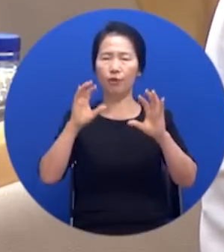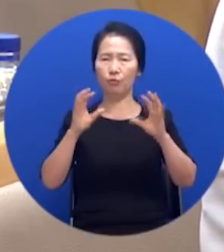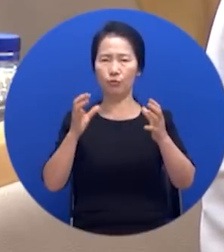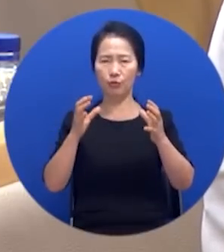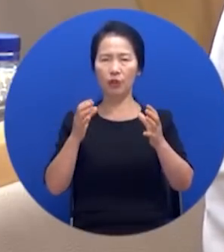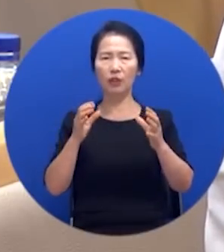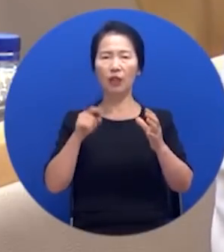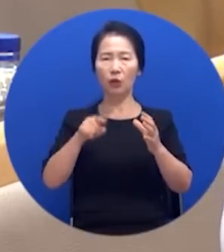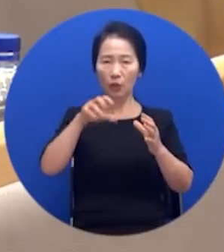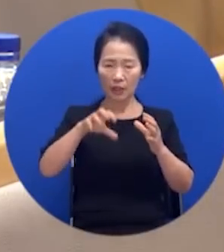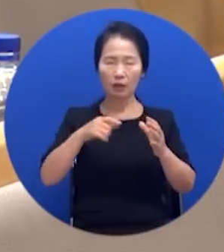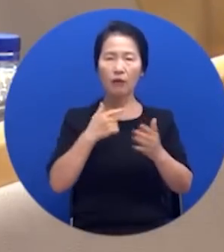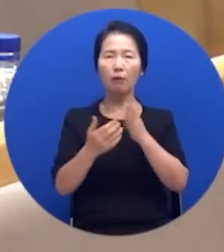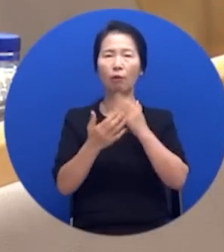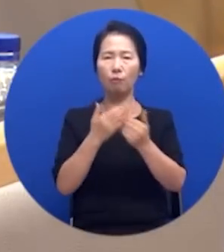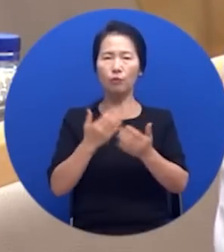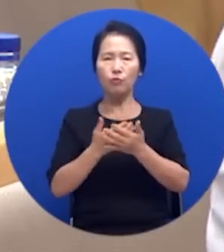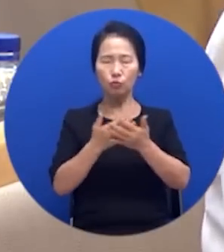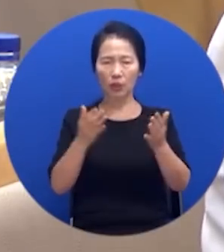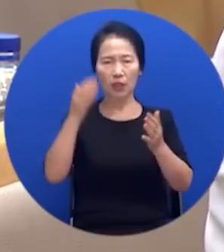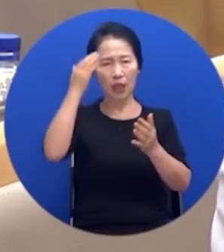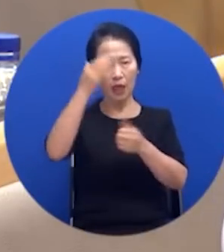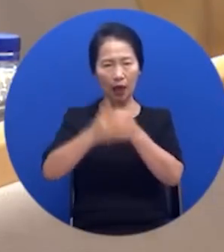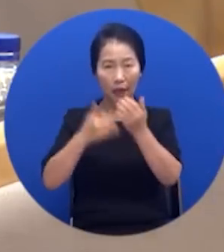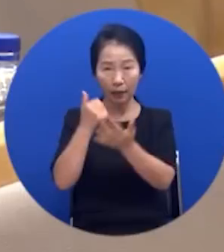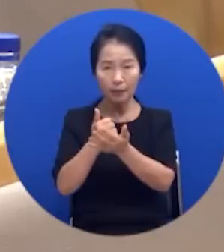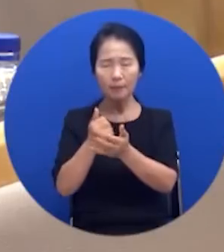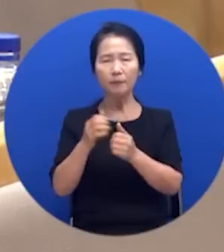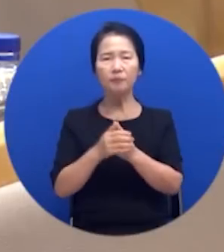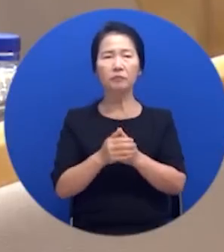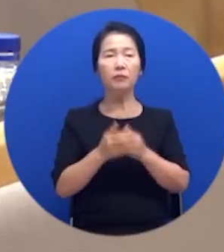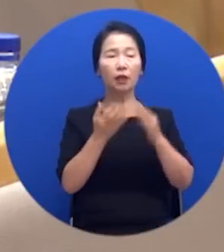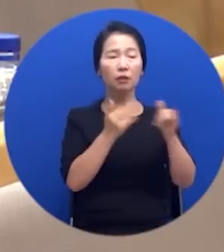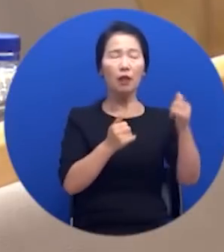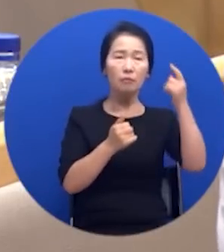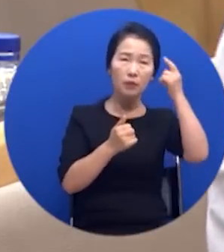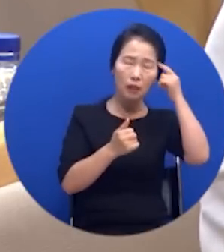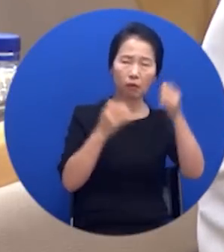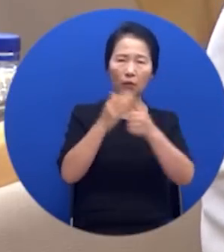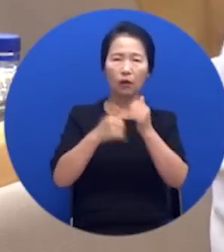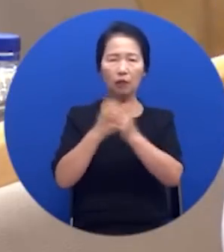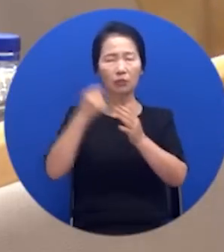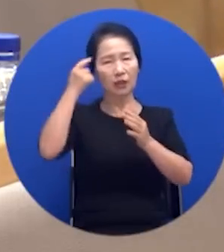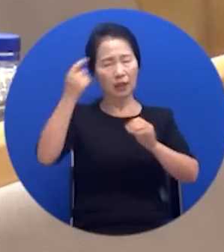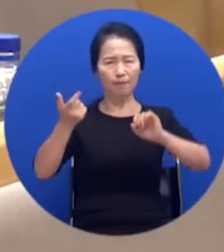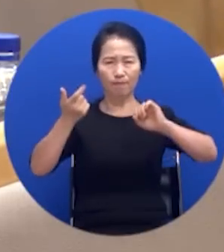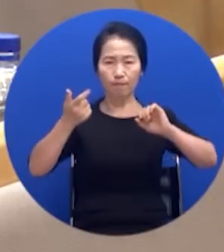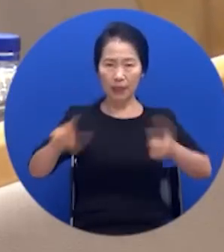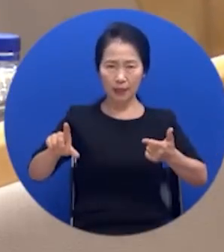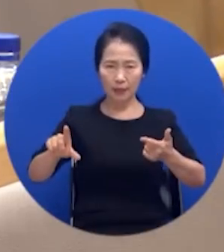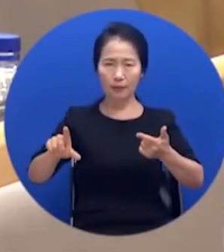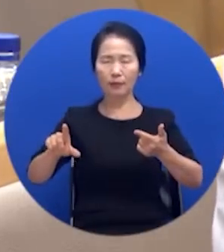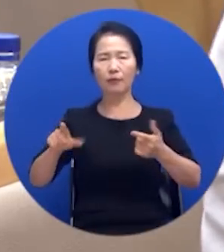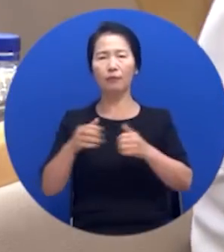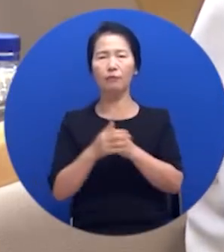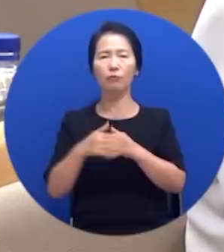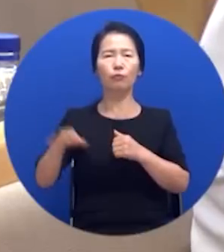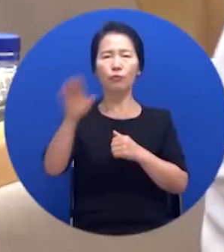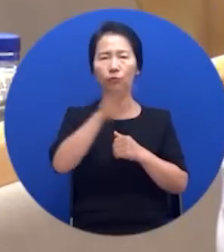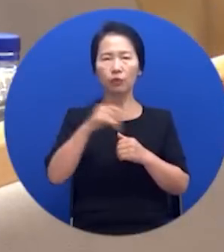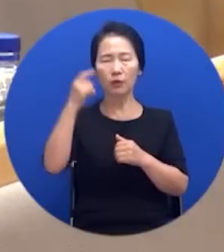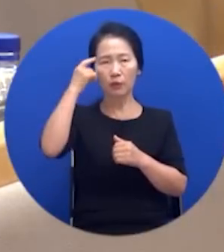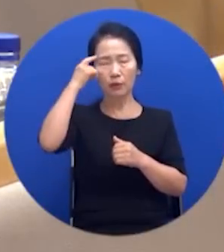경험하게 하신 하나님은 사람의 생각과 하나님의 생각이 다름을 우리 모두로 하여금